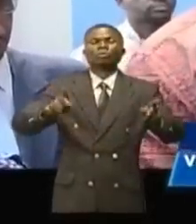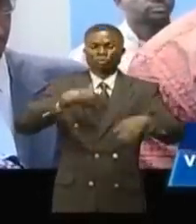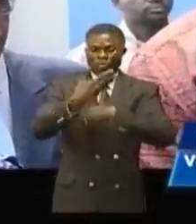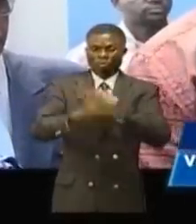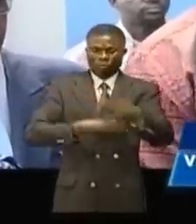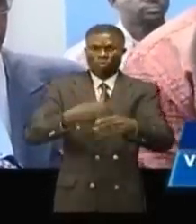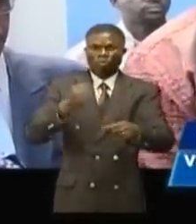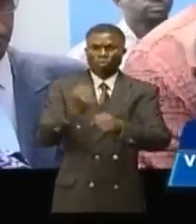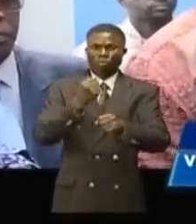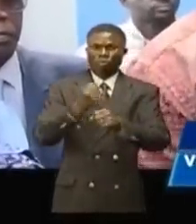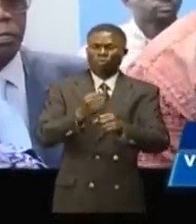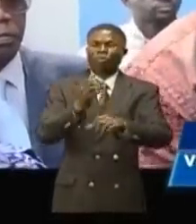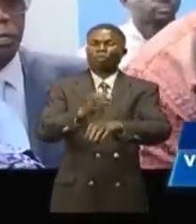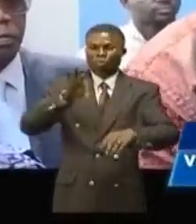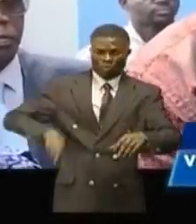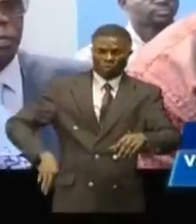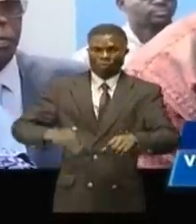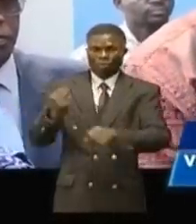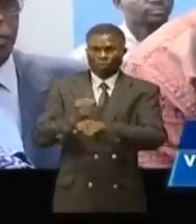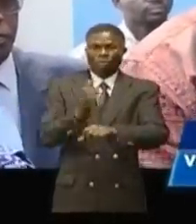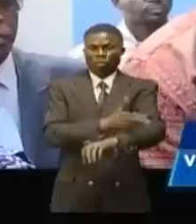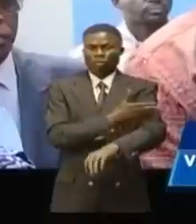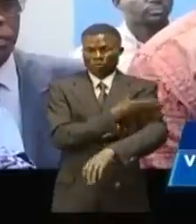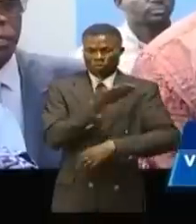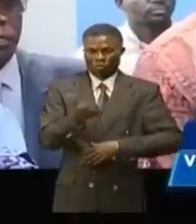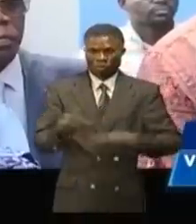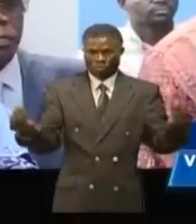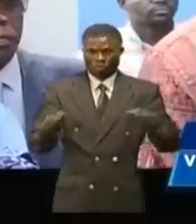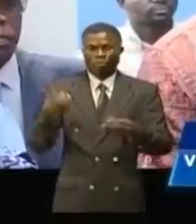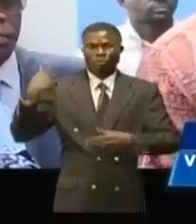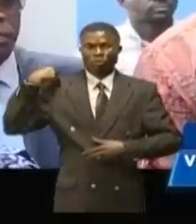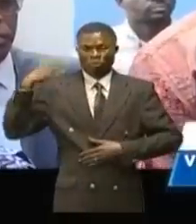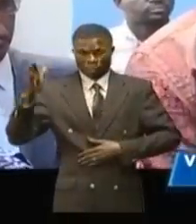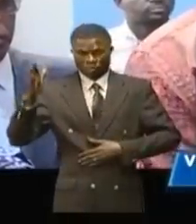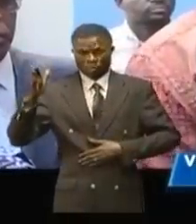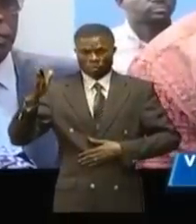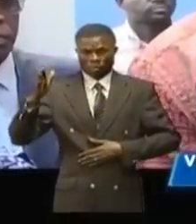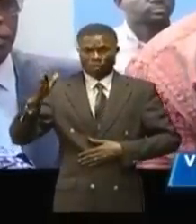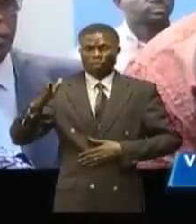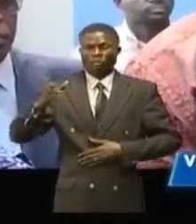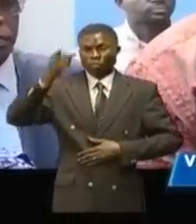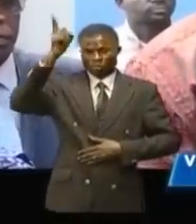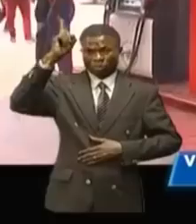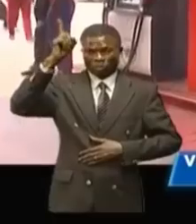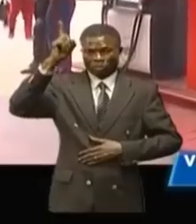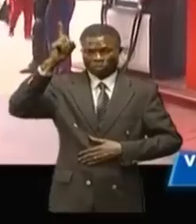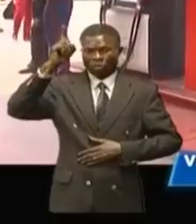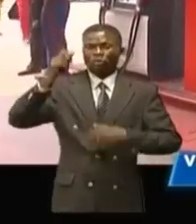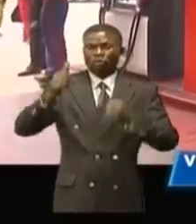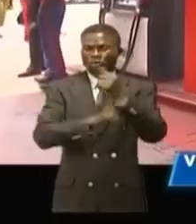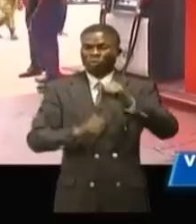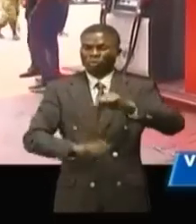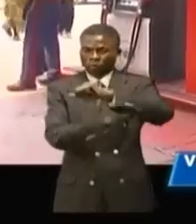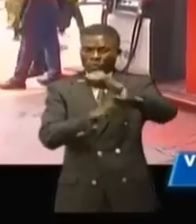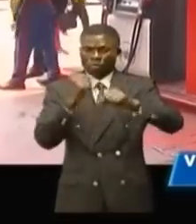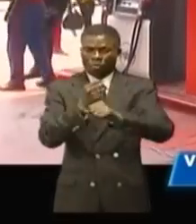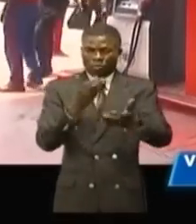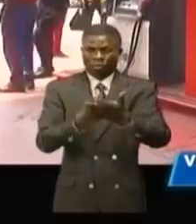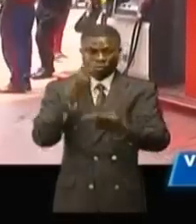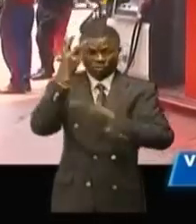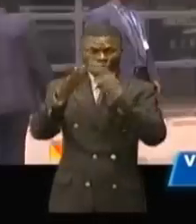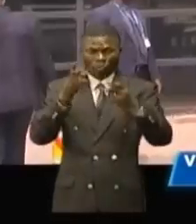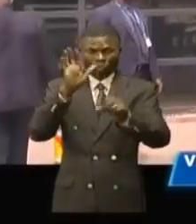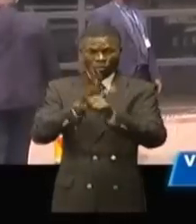faire du chiffre dans son investissement, puisque l'État est actionnaire unique dans Kobil. Signalons que cette descente dans